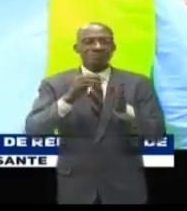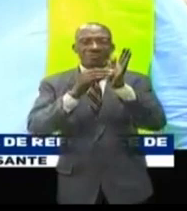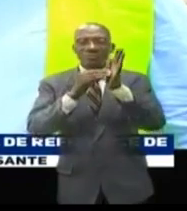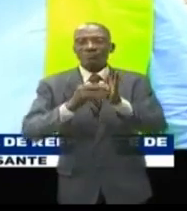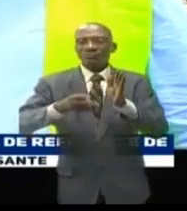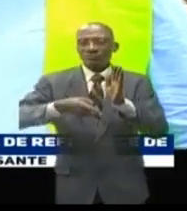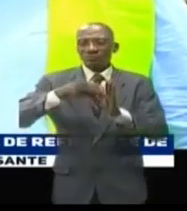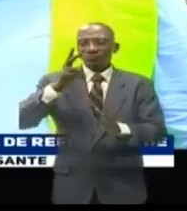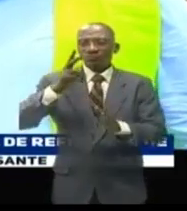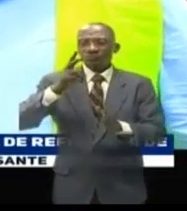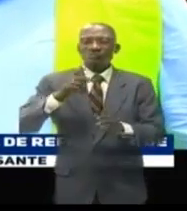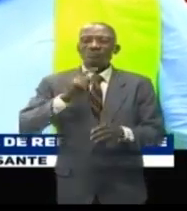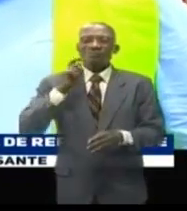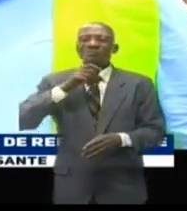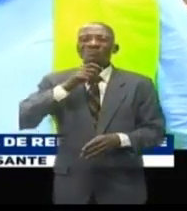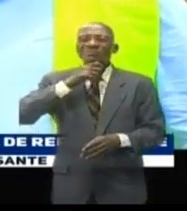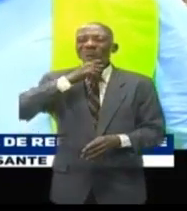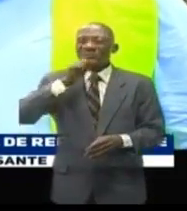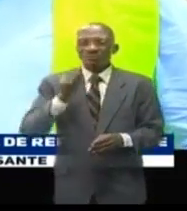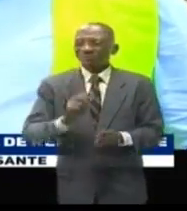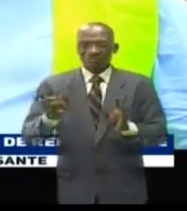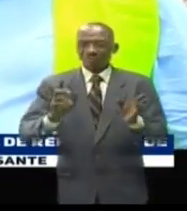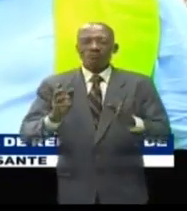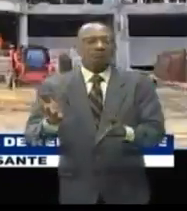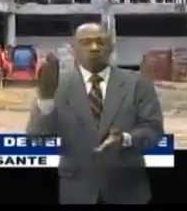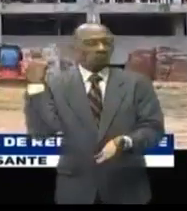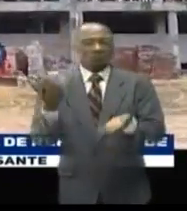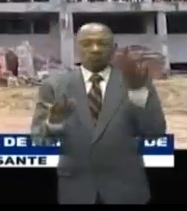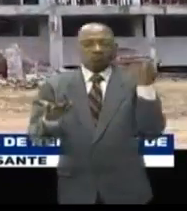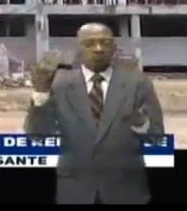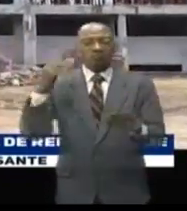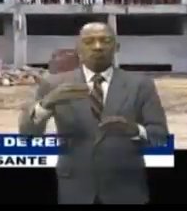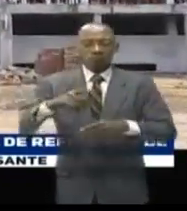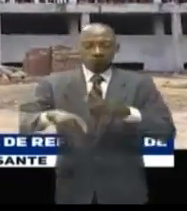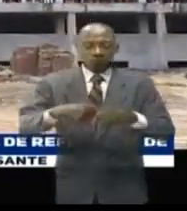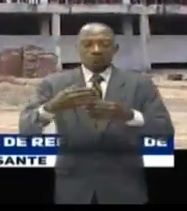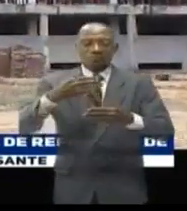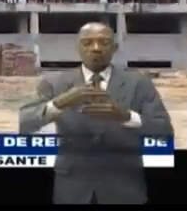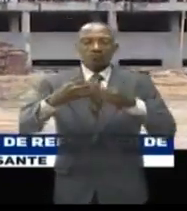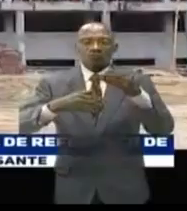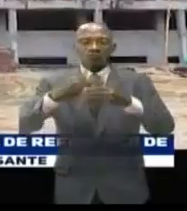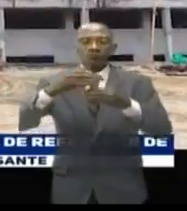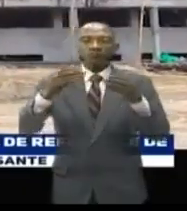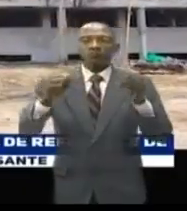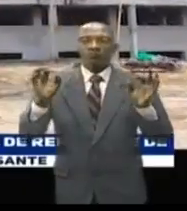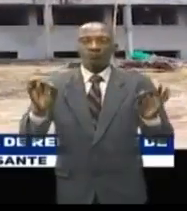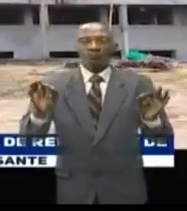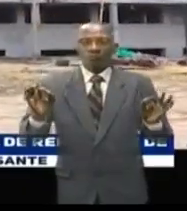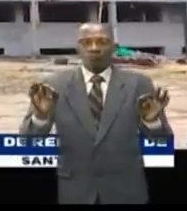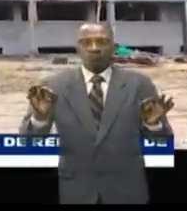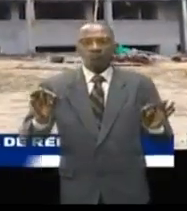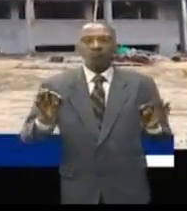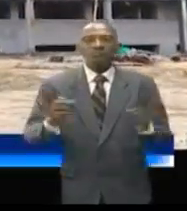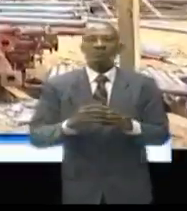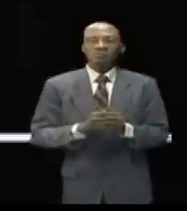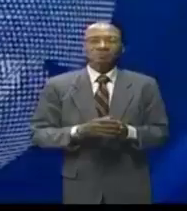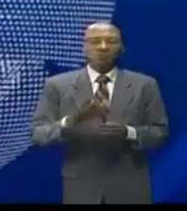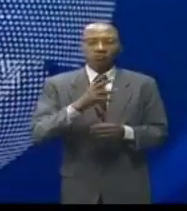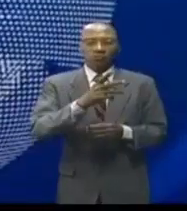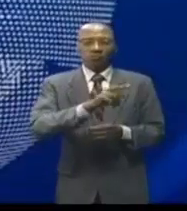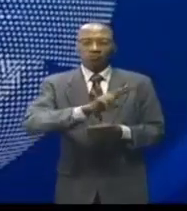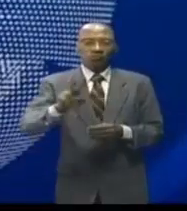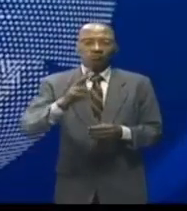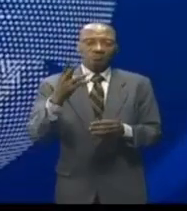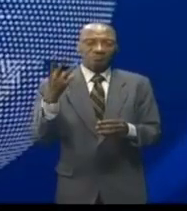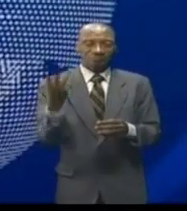laissé ça pour que ça puisse être une patrimoine pour notre pays il a pris le bureau d'études les ouvrages seront livrés en juin 2020